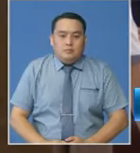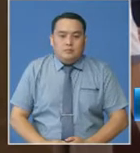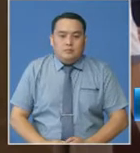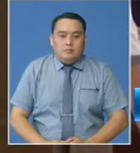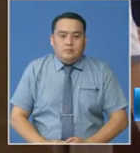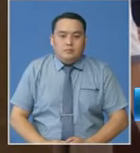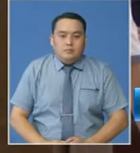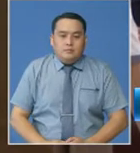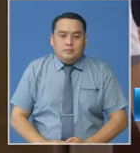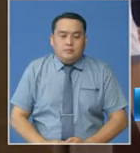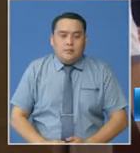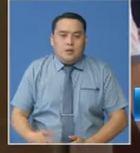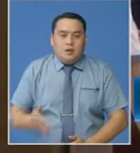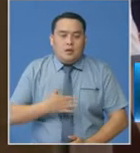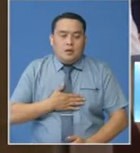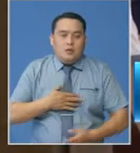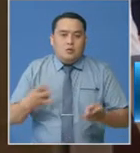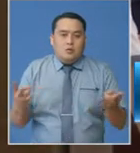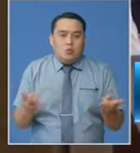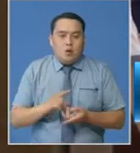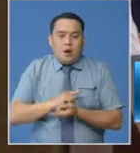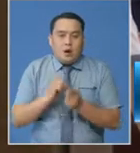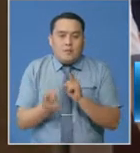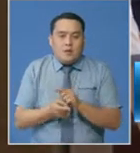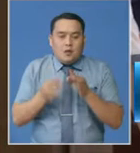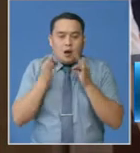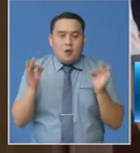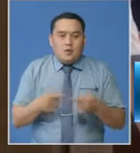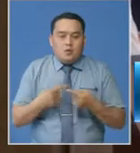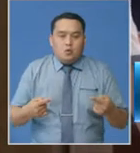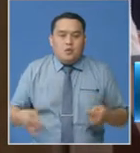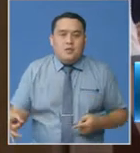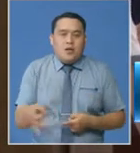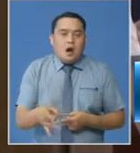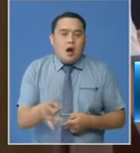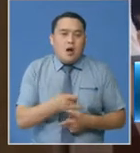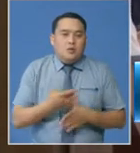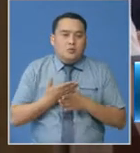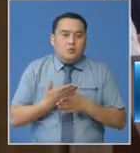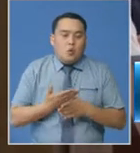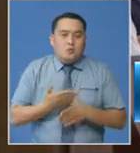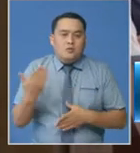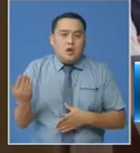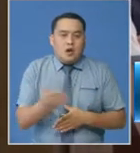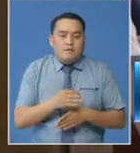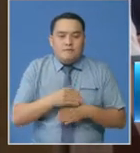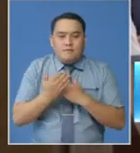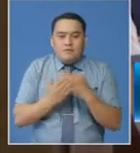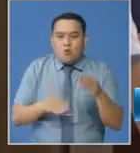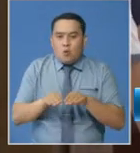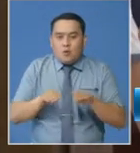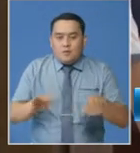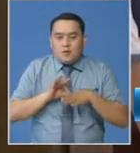впредь. Я считаю, нам необходимо обмениваться своим опытом с другими районами. И благодарна тому, что все проходит на высоком